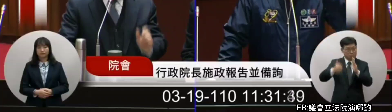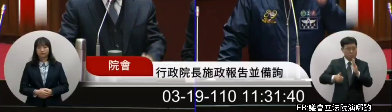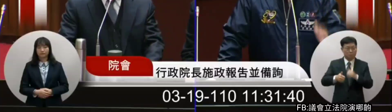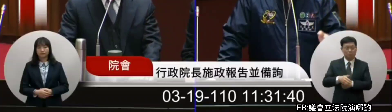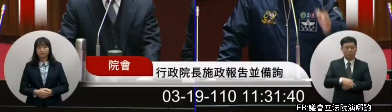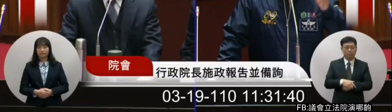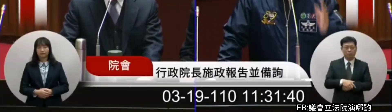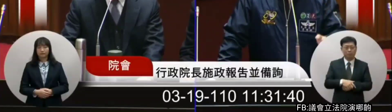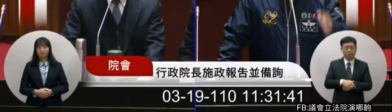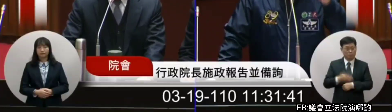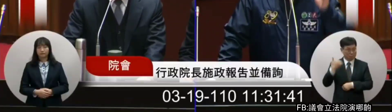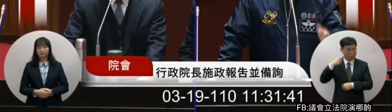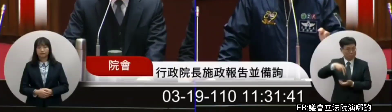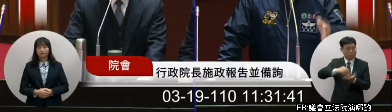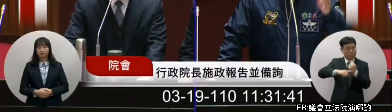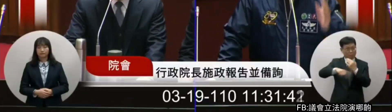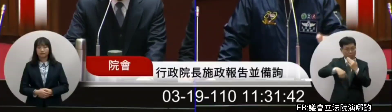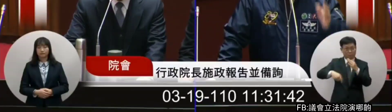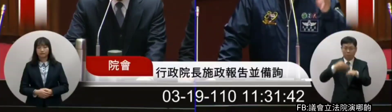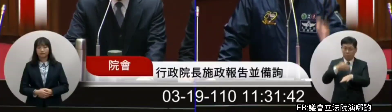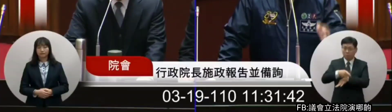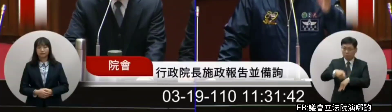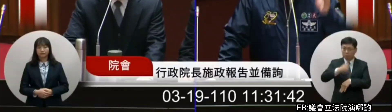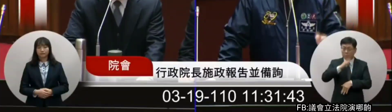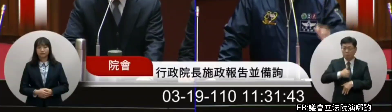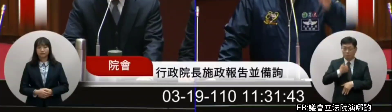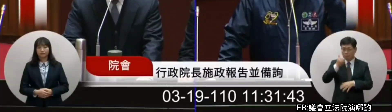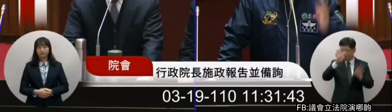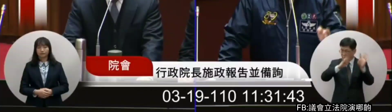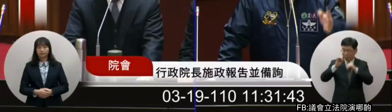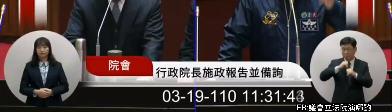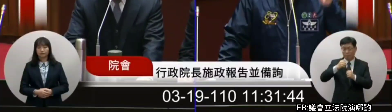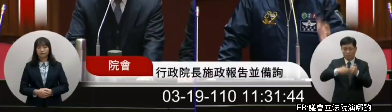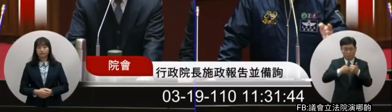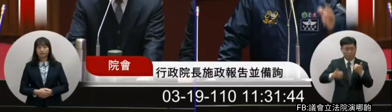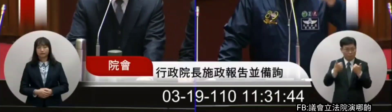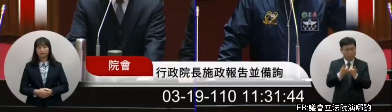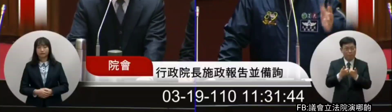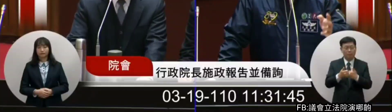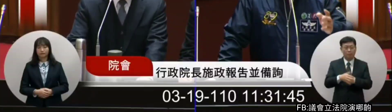候，那个时候立法院通过真相调查委员会